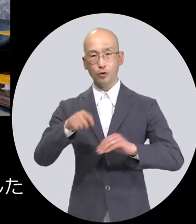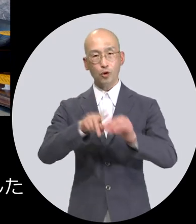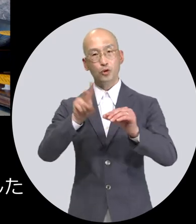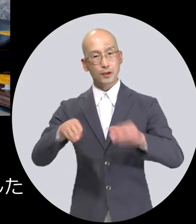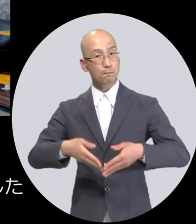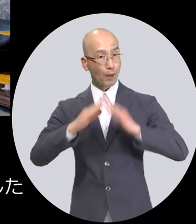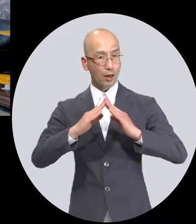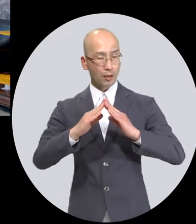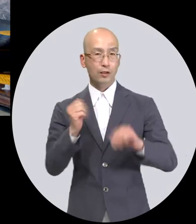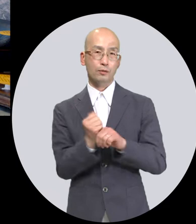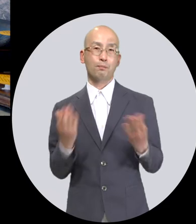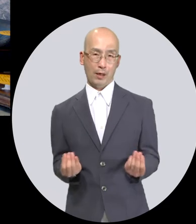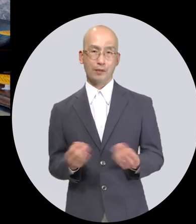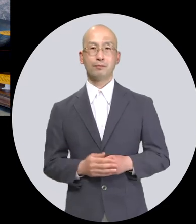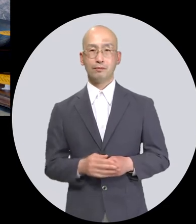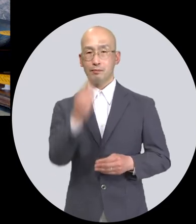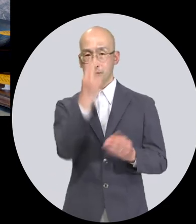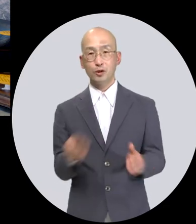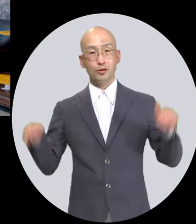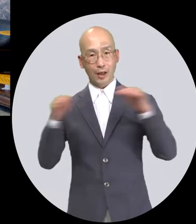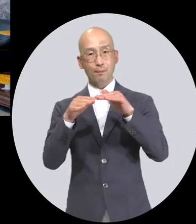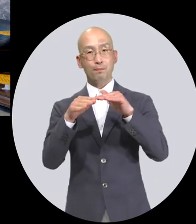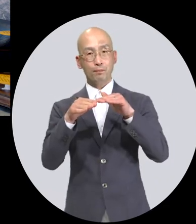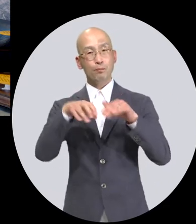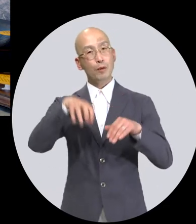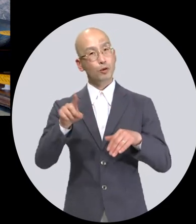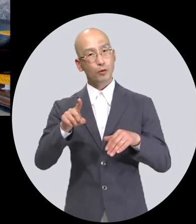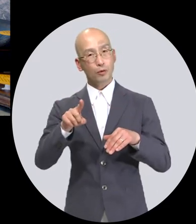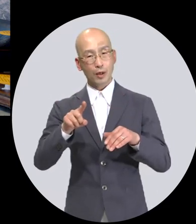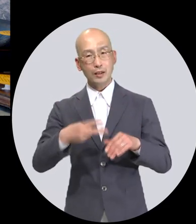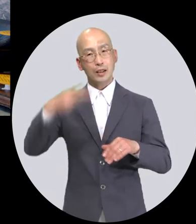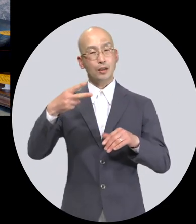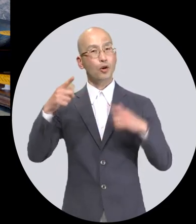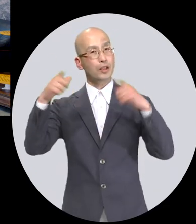作られました。京都市京セラ美術館の2階、